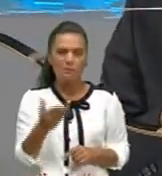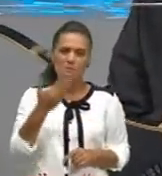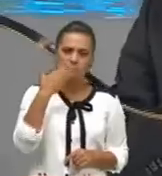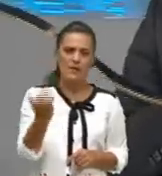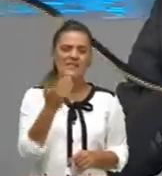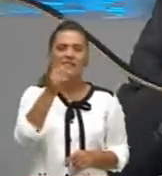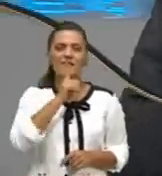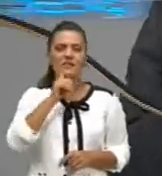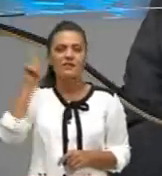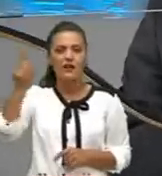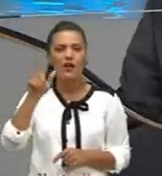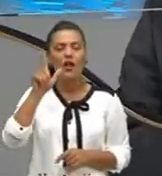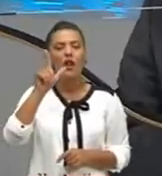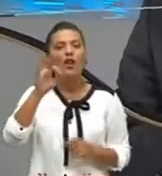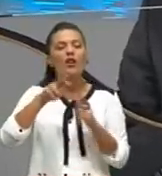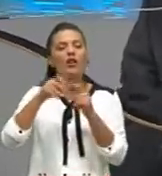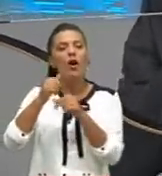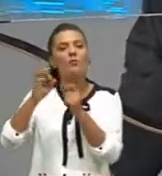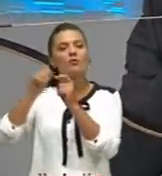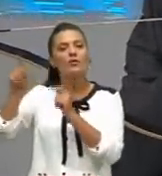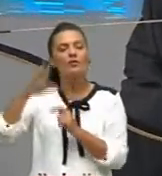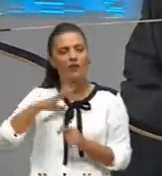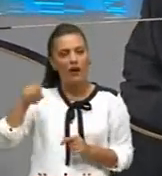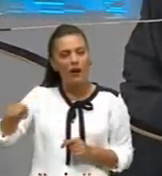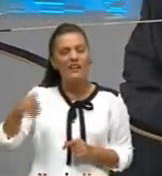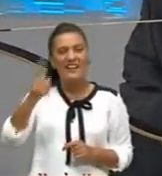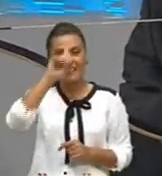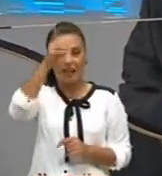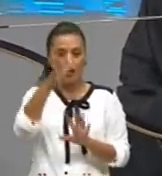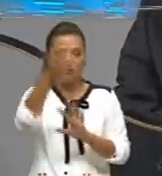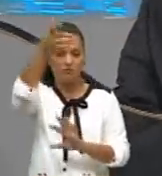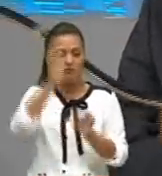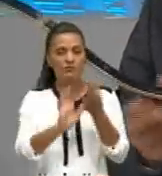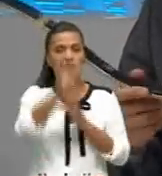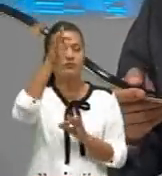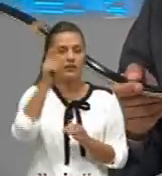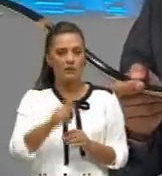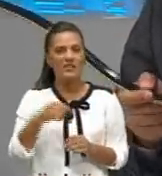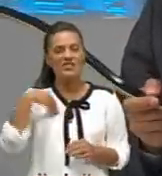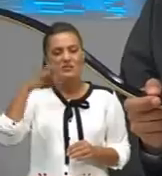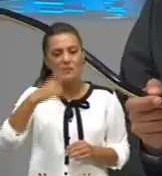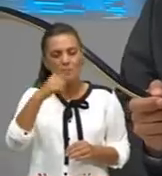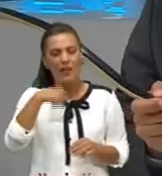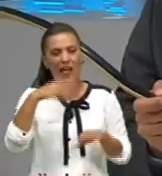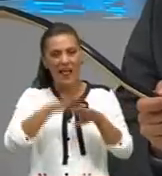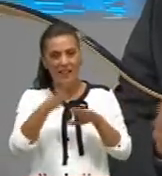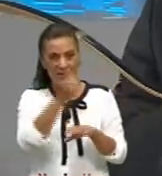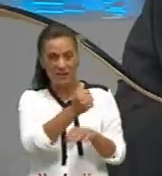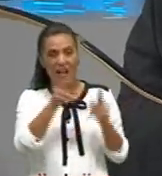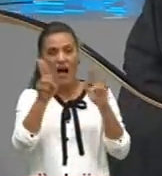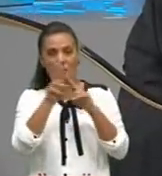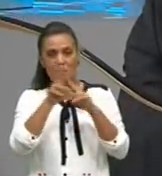Mesela İngilizlerin longbow vardır. Bu evet. tek parça ahşaptan yapılır. Evet. Şimdi bakın şu elimde tuttuğum yer